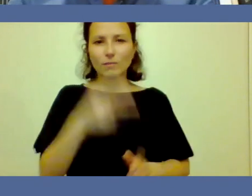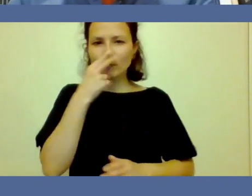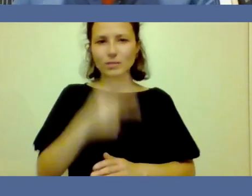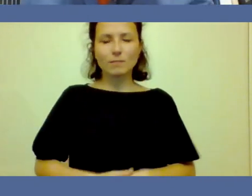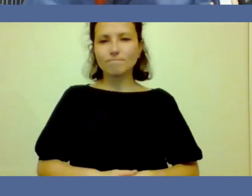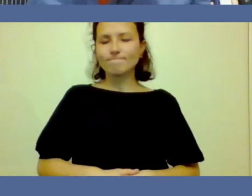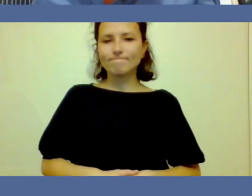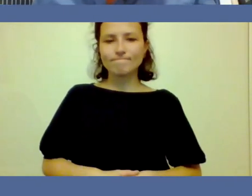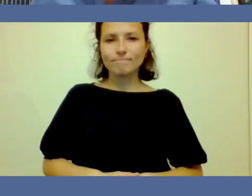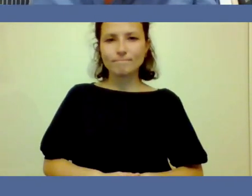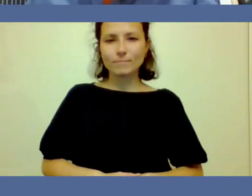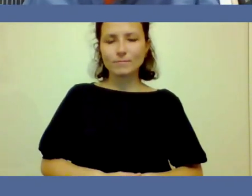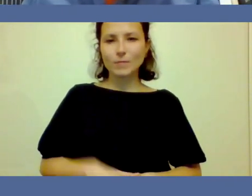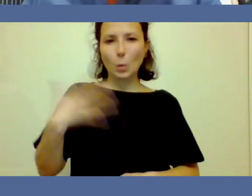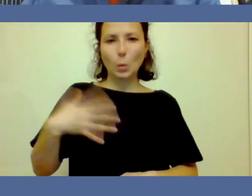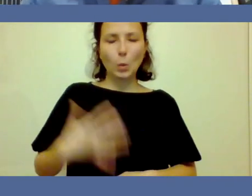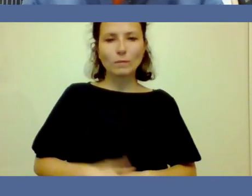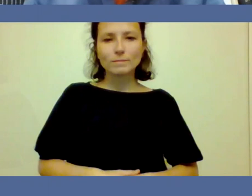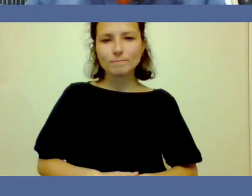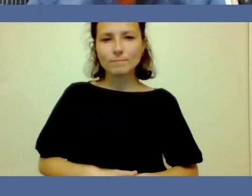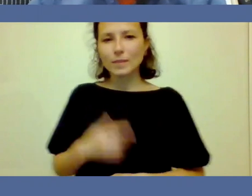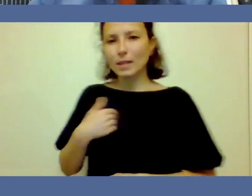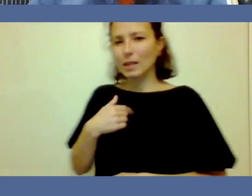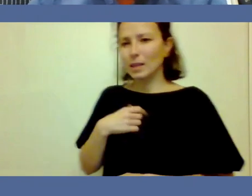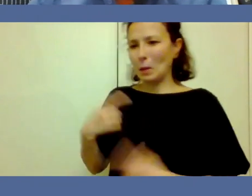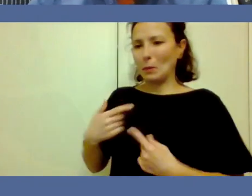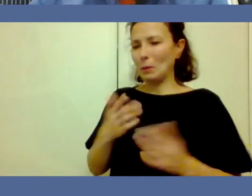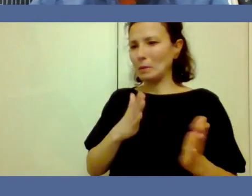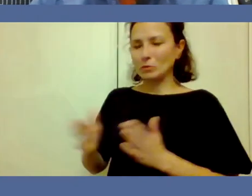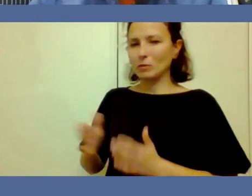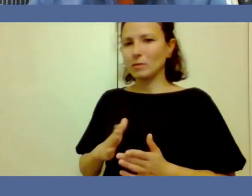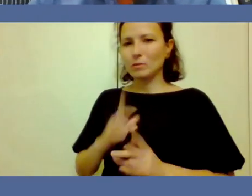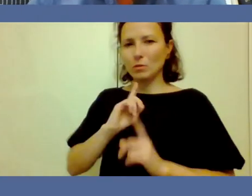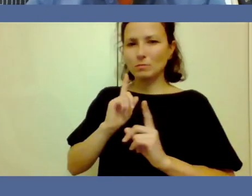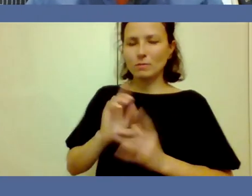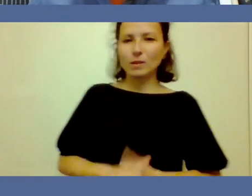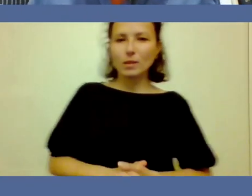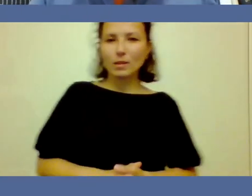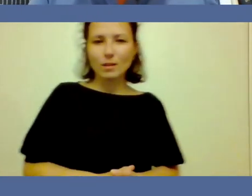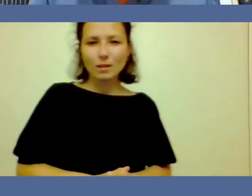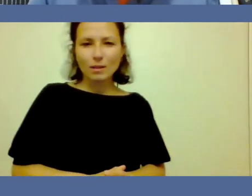żebym nie przygotowany do rozmowy? Udzielania wywiadów po prostu...